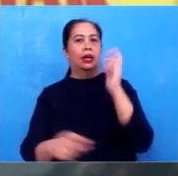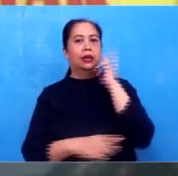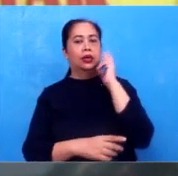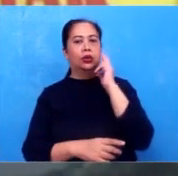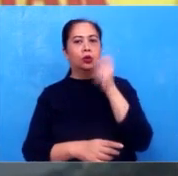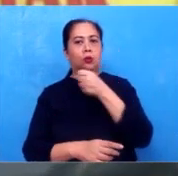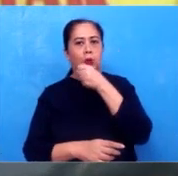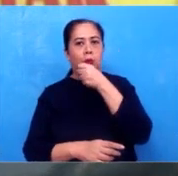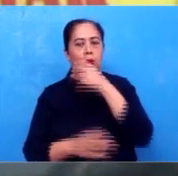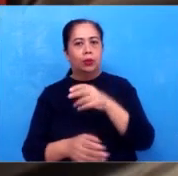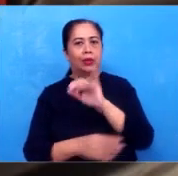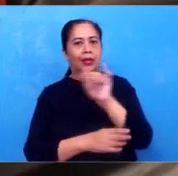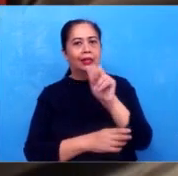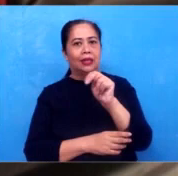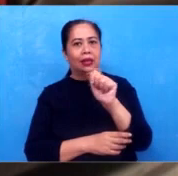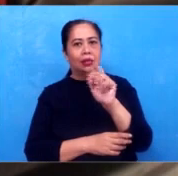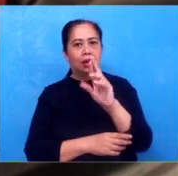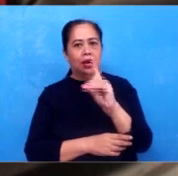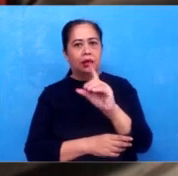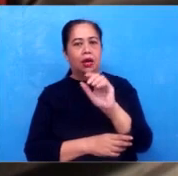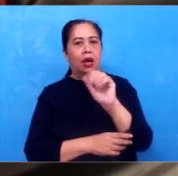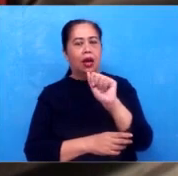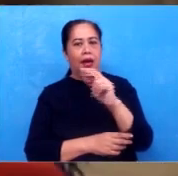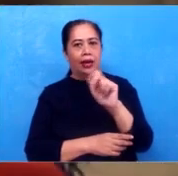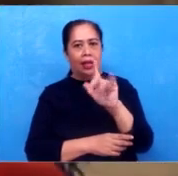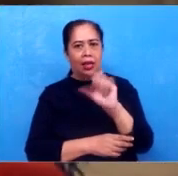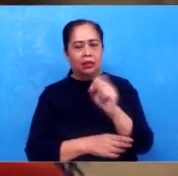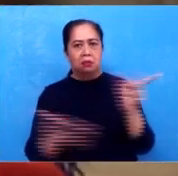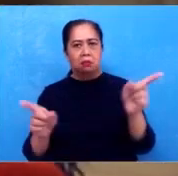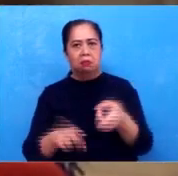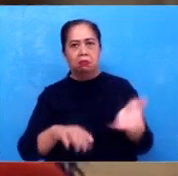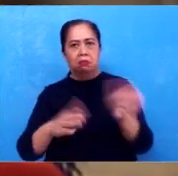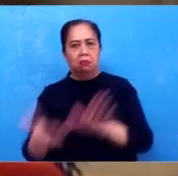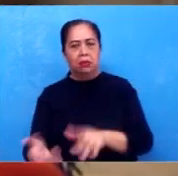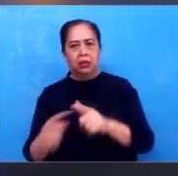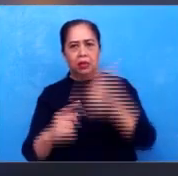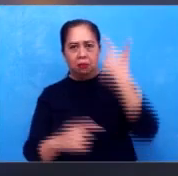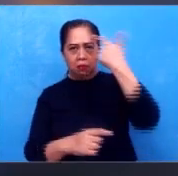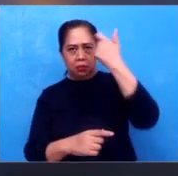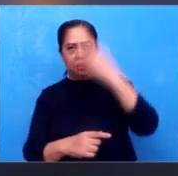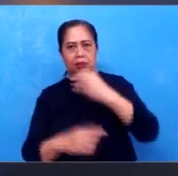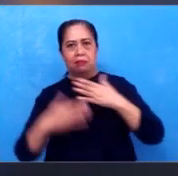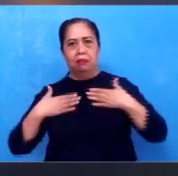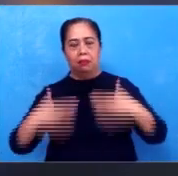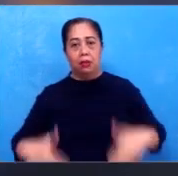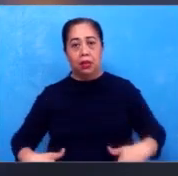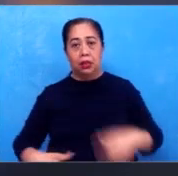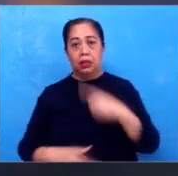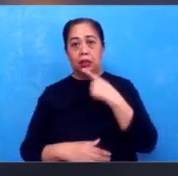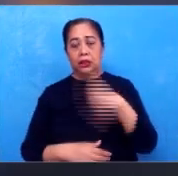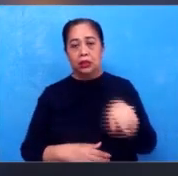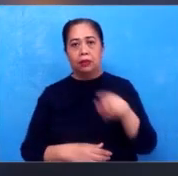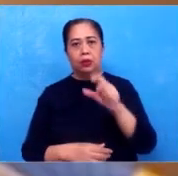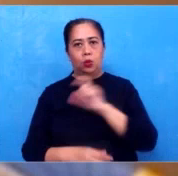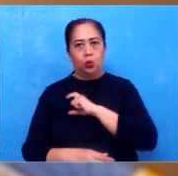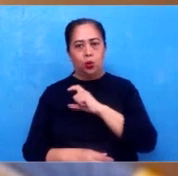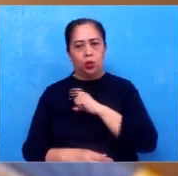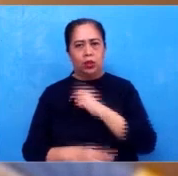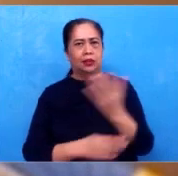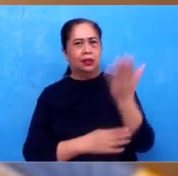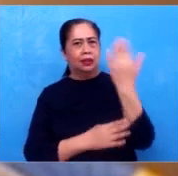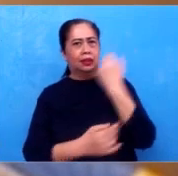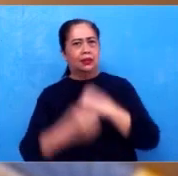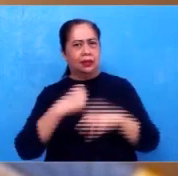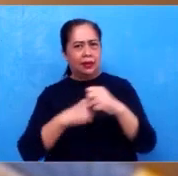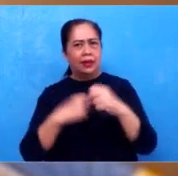na si Jaynard Angeles. Dead on the spot siya matapos barilin sa ulo at katawan. Ayon sa Tacurong Polis, noong nakaraang taon pa may